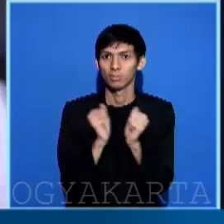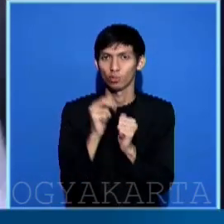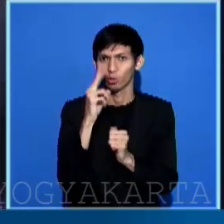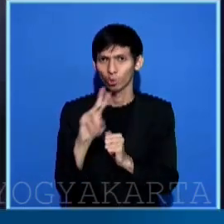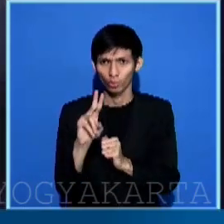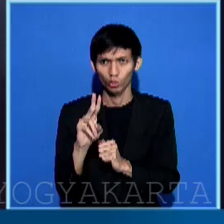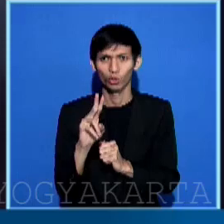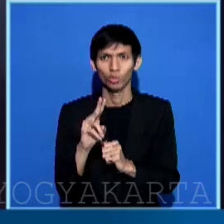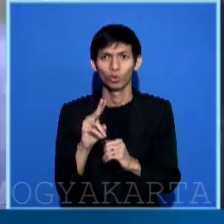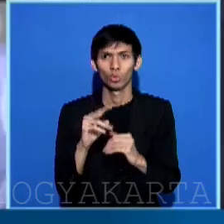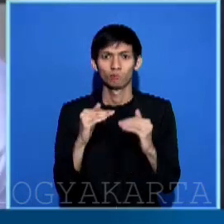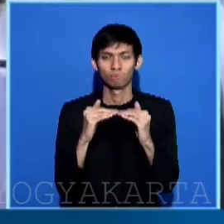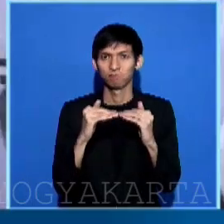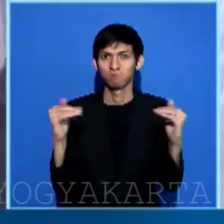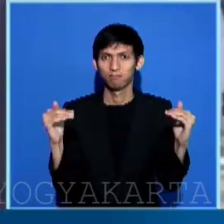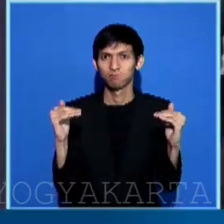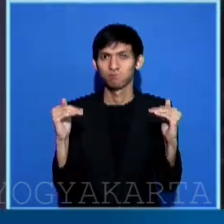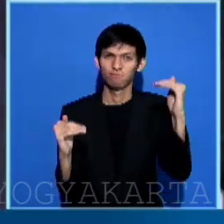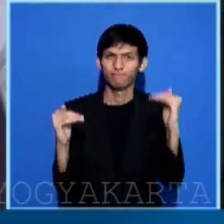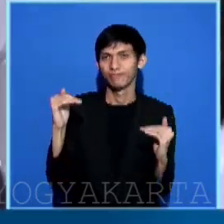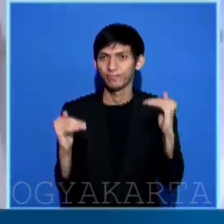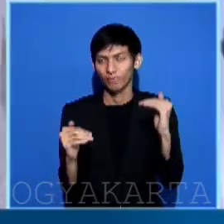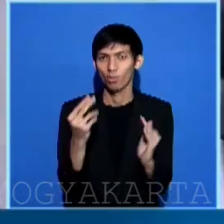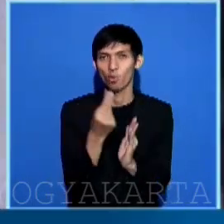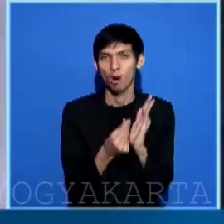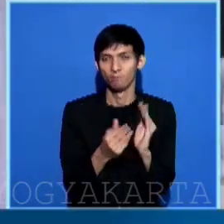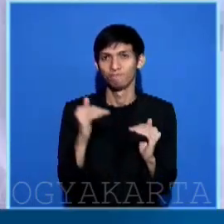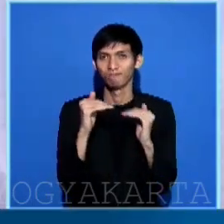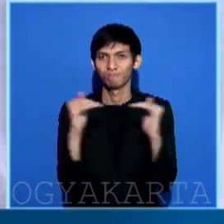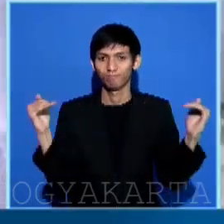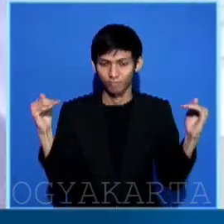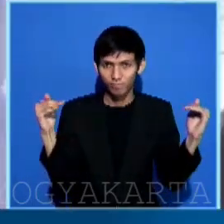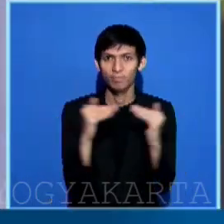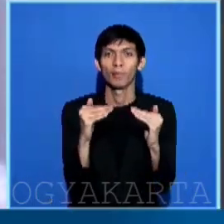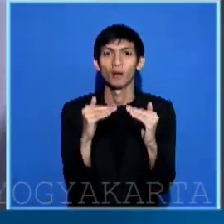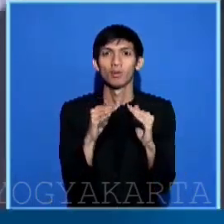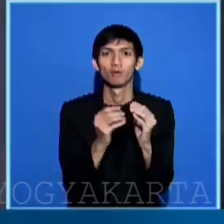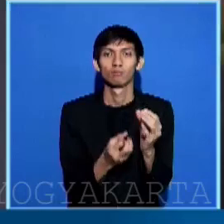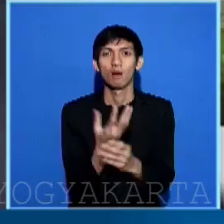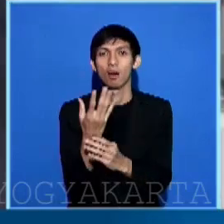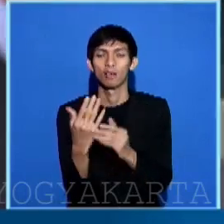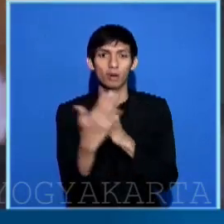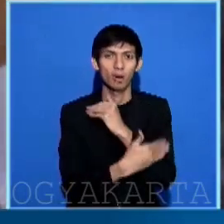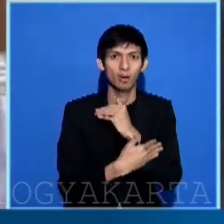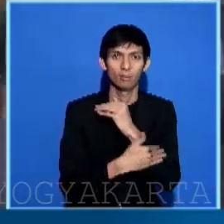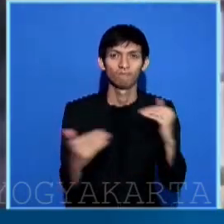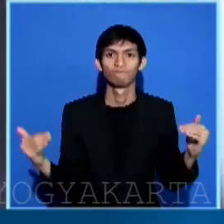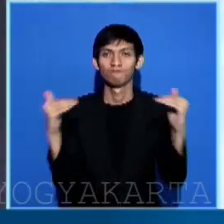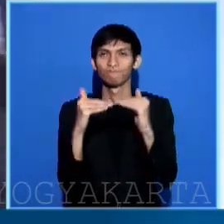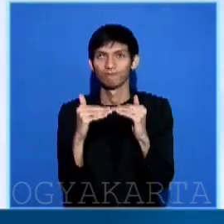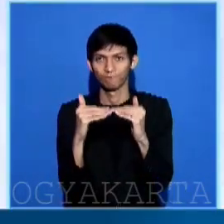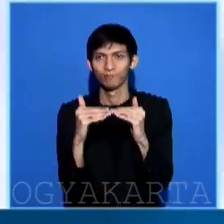kesenjangan finansial antara negara maju dengan negara berkembang ee satu hal yang disampaikan oleh